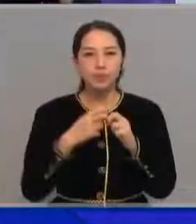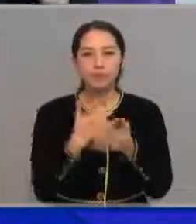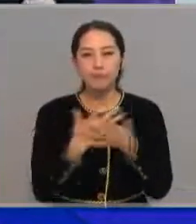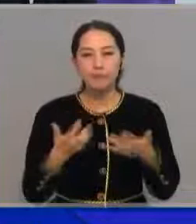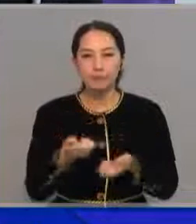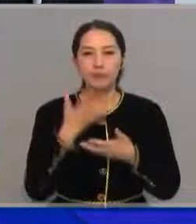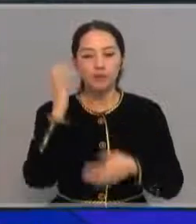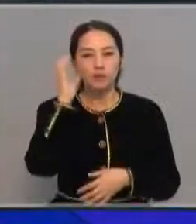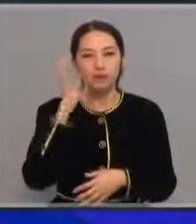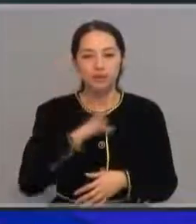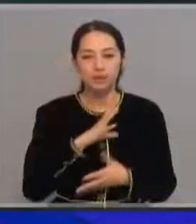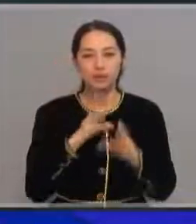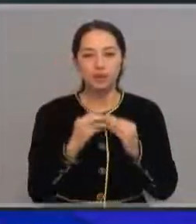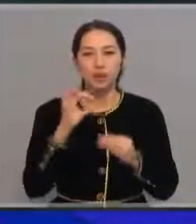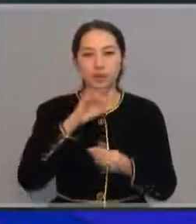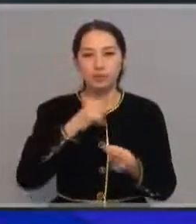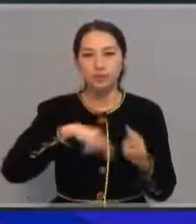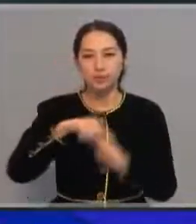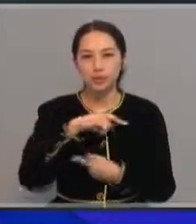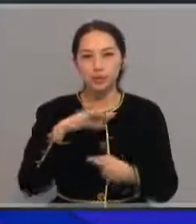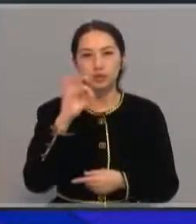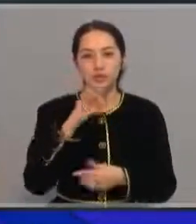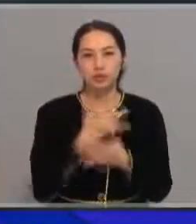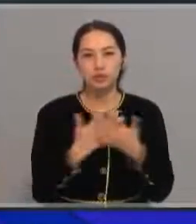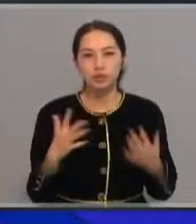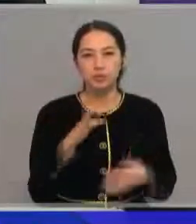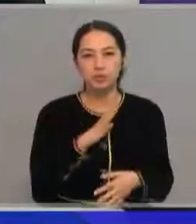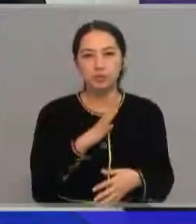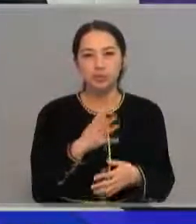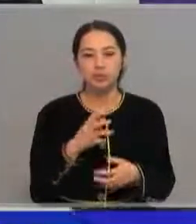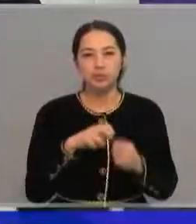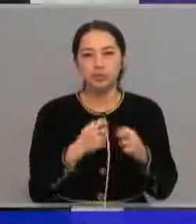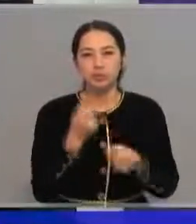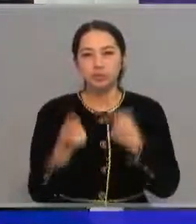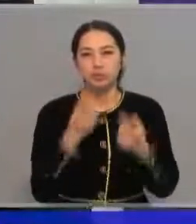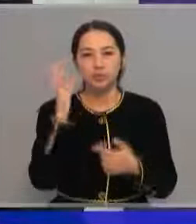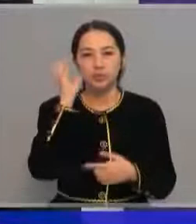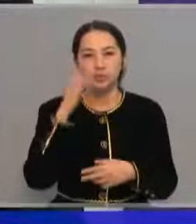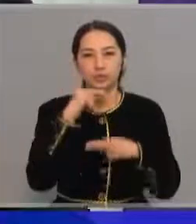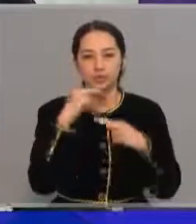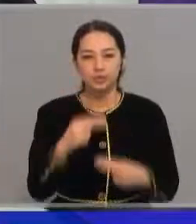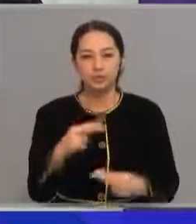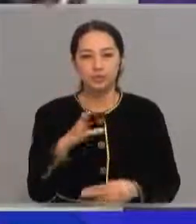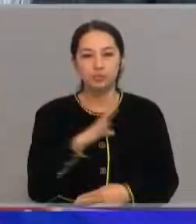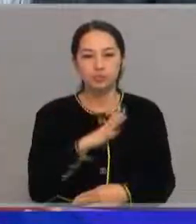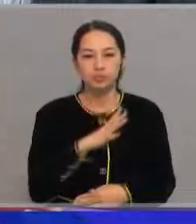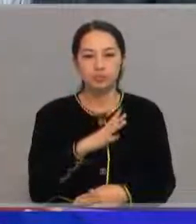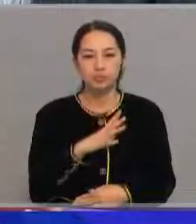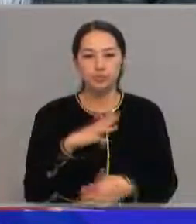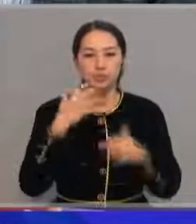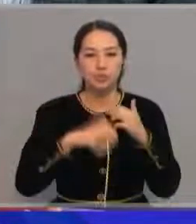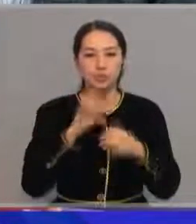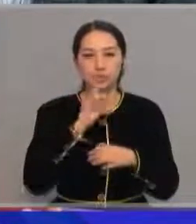Халықтың басым көпшілігі инфрақұрылым, әлеуметтік мәселелерді көтерді. Депутаттар өз кезегінде ел мұқтажын ескерусіз